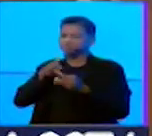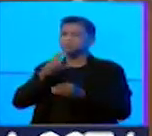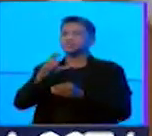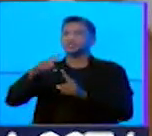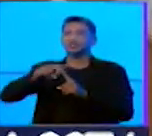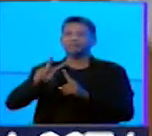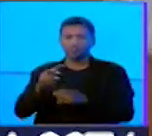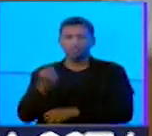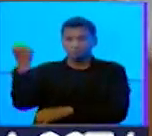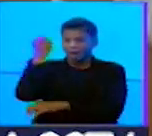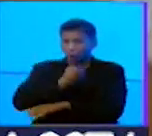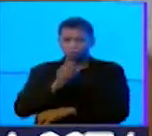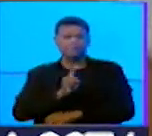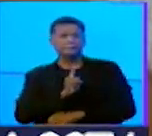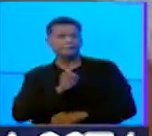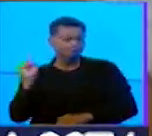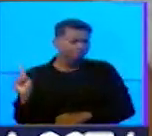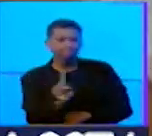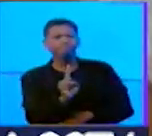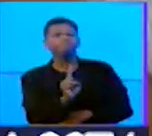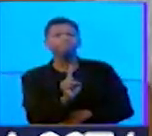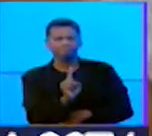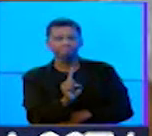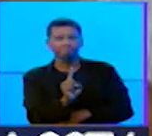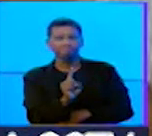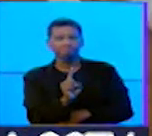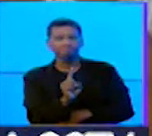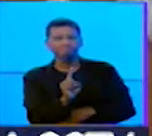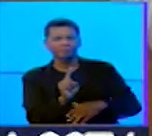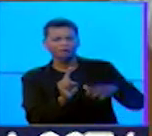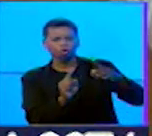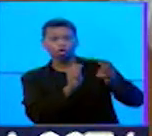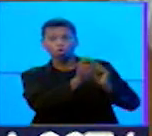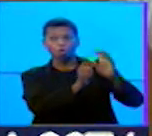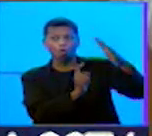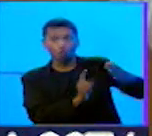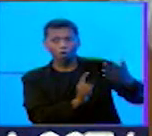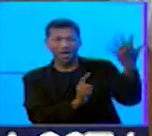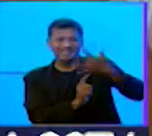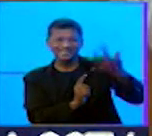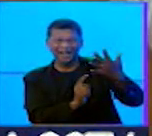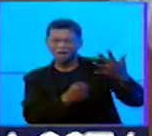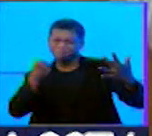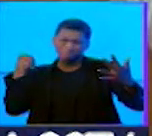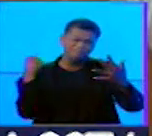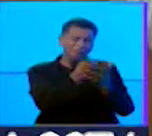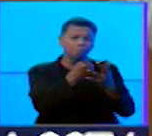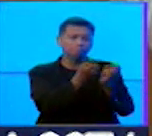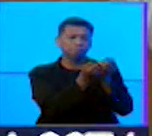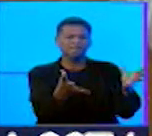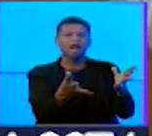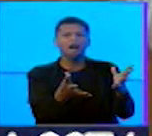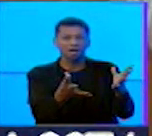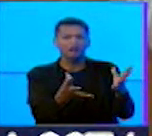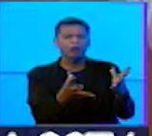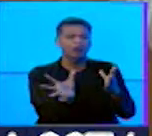aksi kejahatan seorang diri langsung memecahkan kaca etalase perhiasan emas menggunakan kunci berbentuk L. Dalam waktu singkat, pelaku